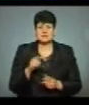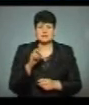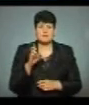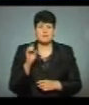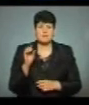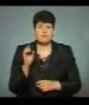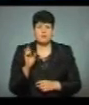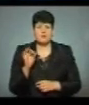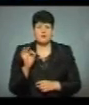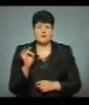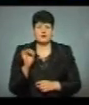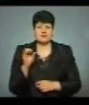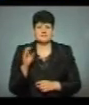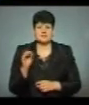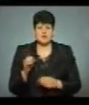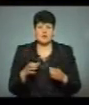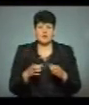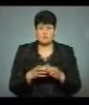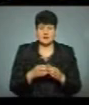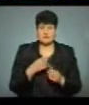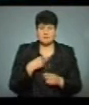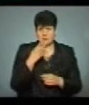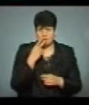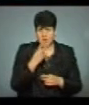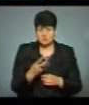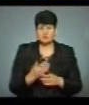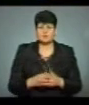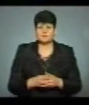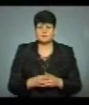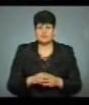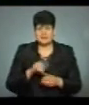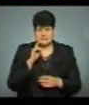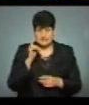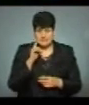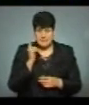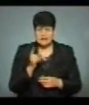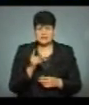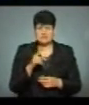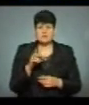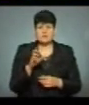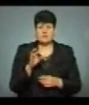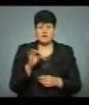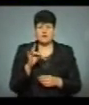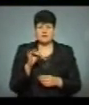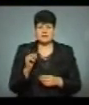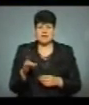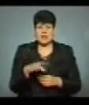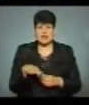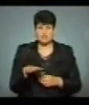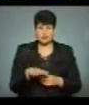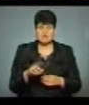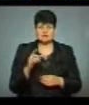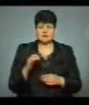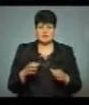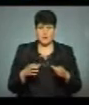Зборівської громади, так? От так. Ми саме бачимо її зелена, на екрані, зелена, так, в Зборівському районі і в Зборівській